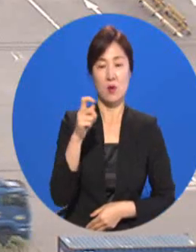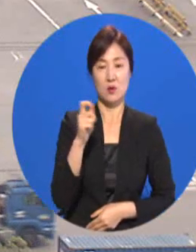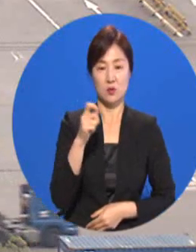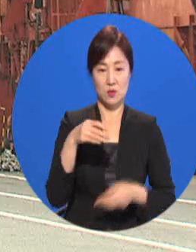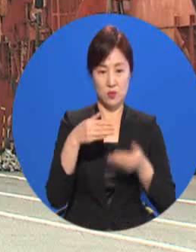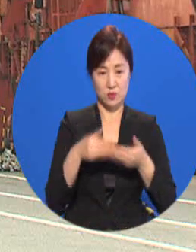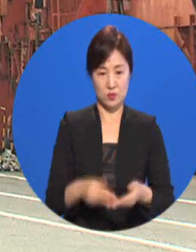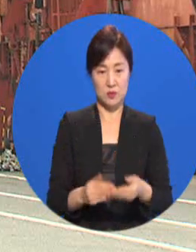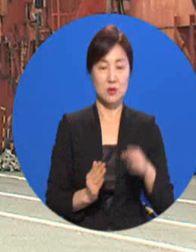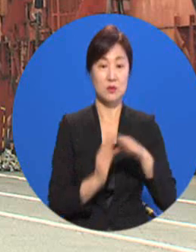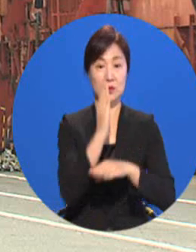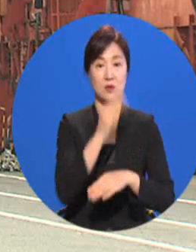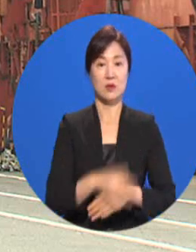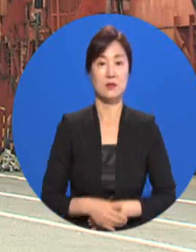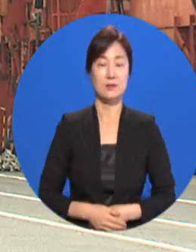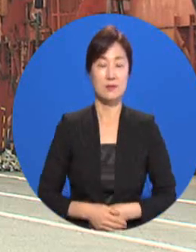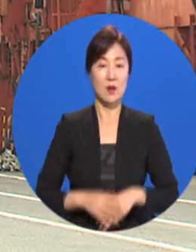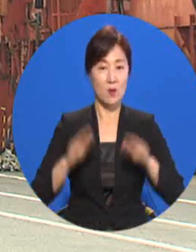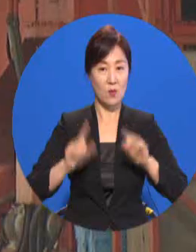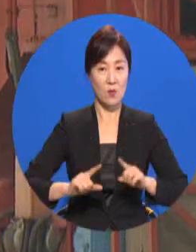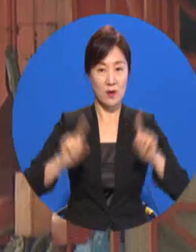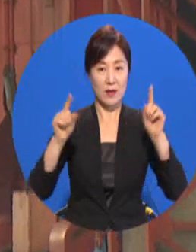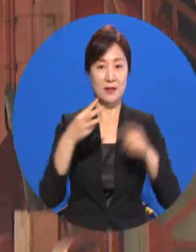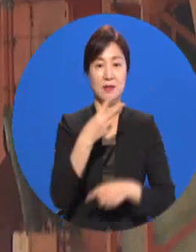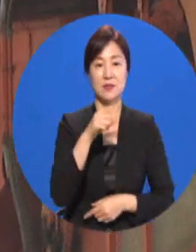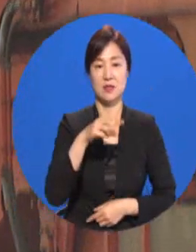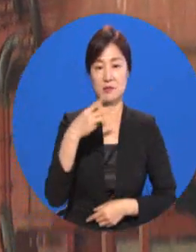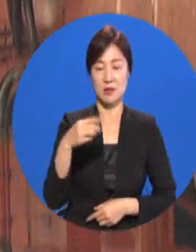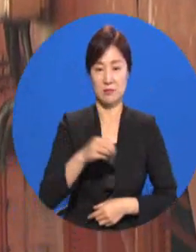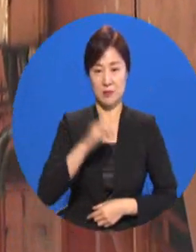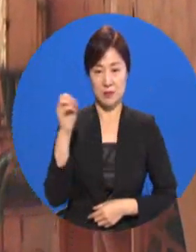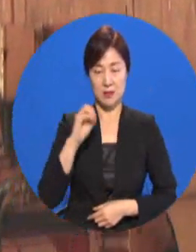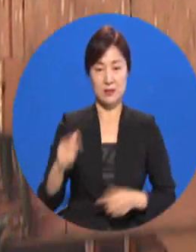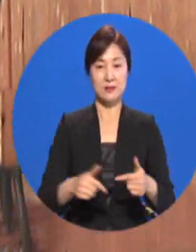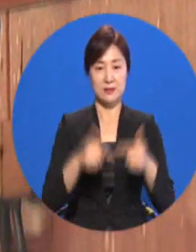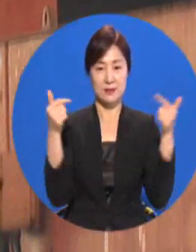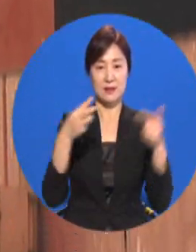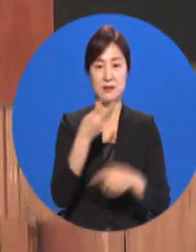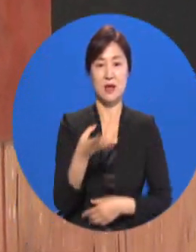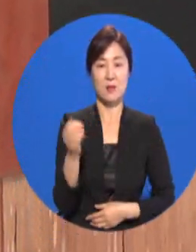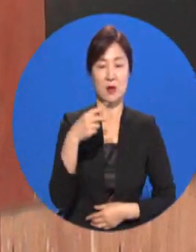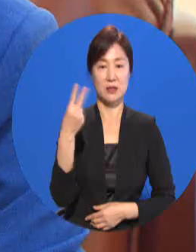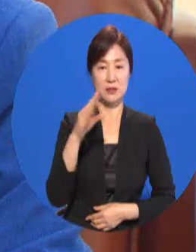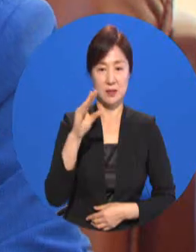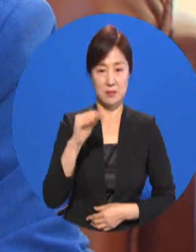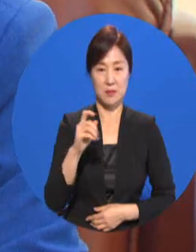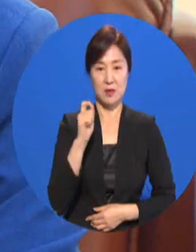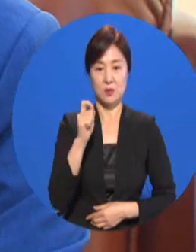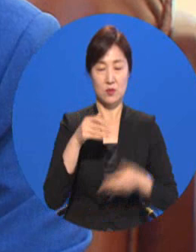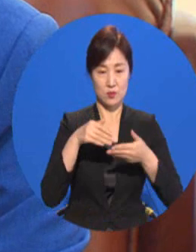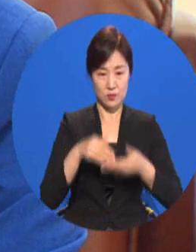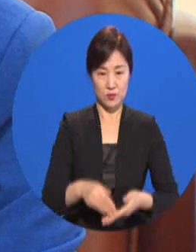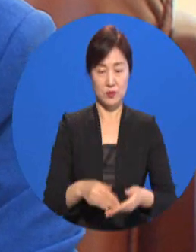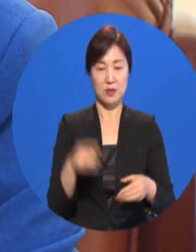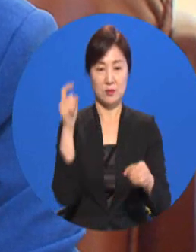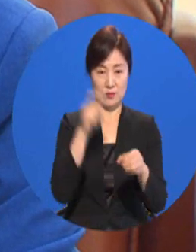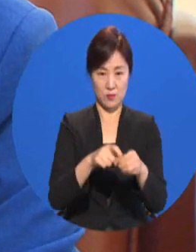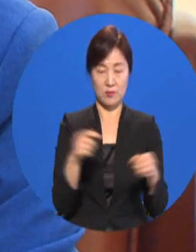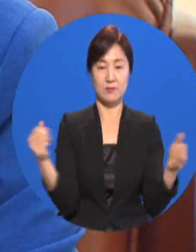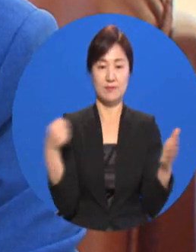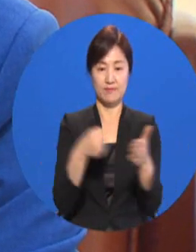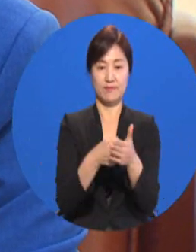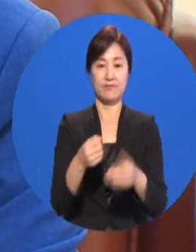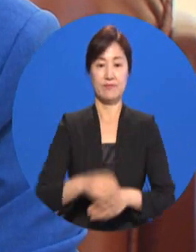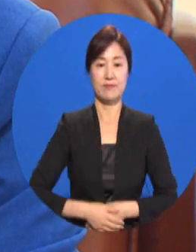목표치를 지난해 보다 3.2% 증가 3억 2000만 톤 으로 설정했습니다 세계적인 하 엄만